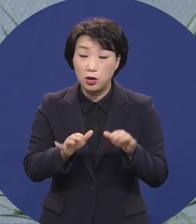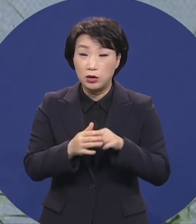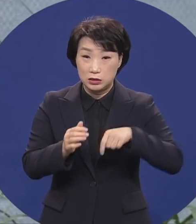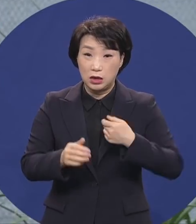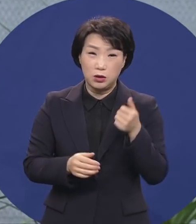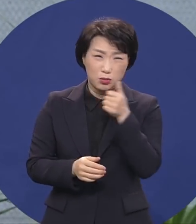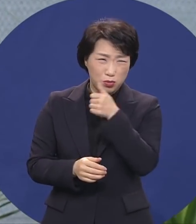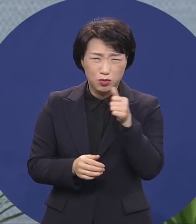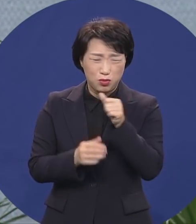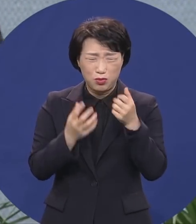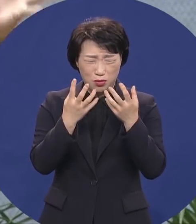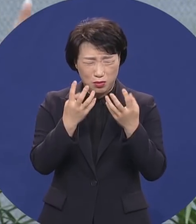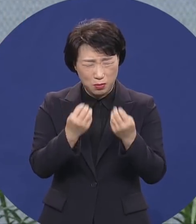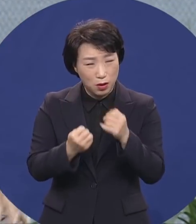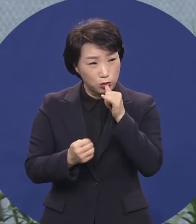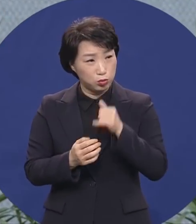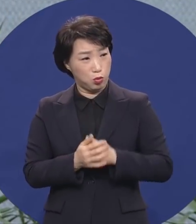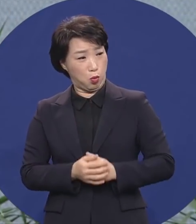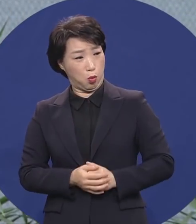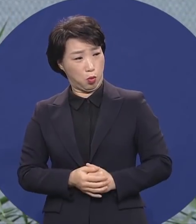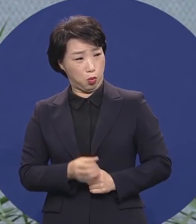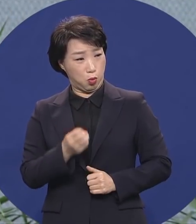변호에 대단한